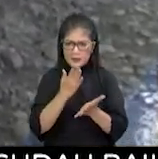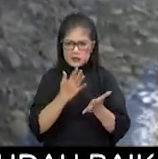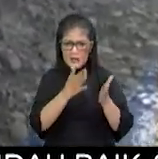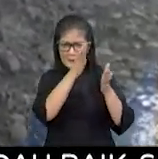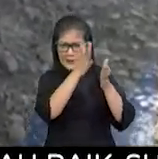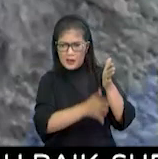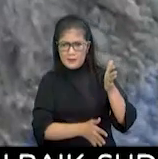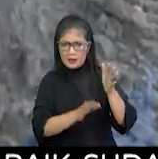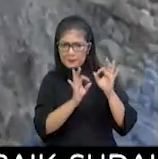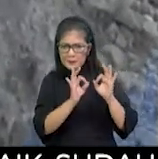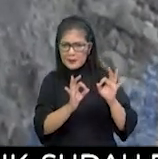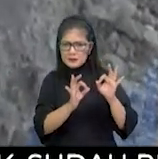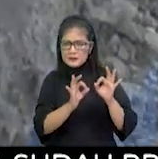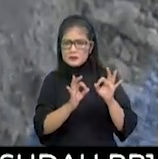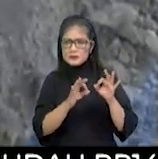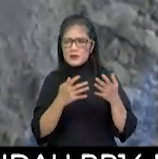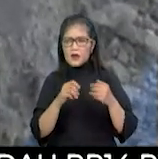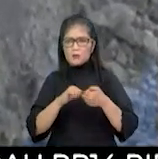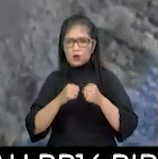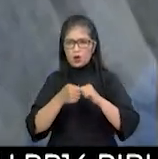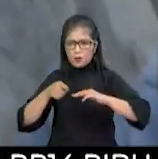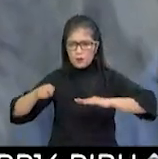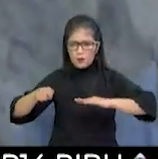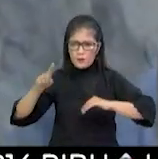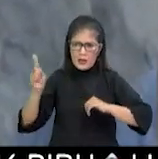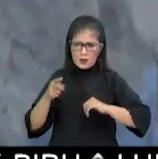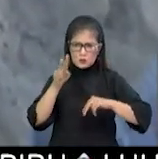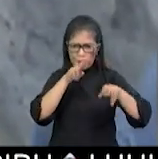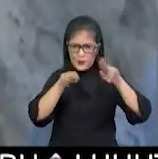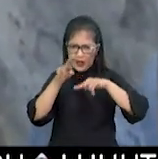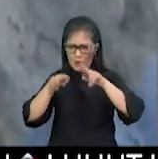tersebut, aparat penegak hukum diminta mengawasi dengan ketat.